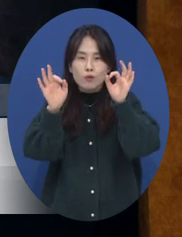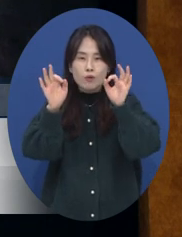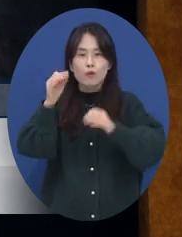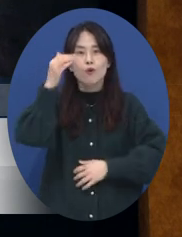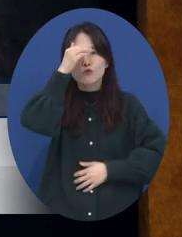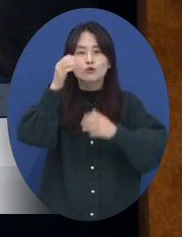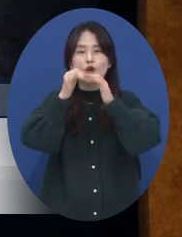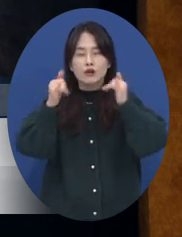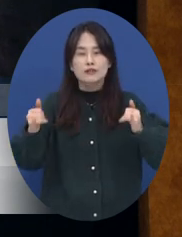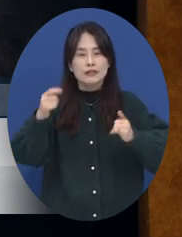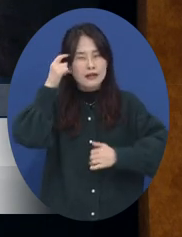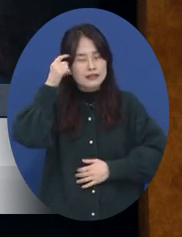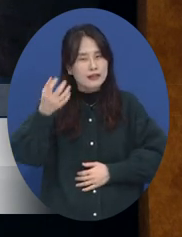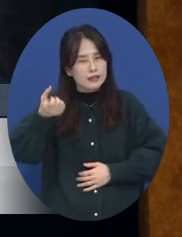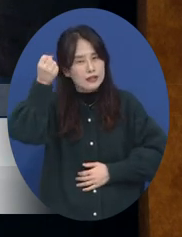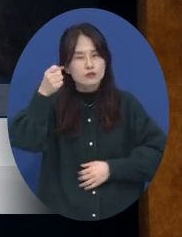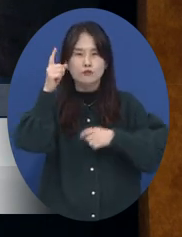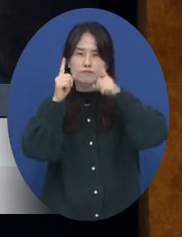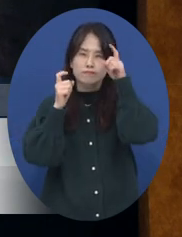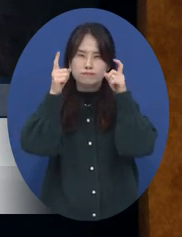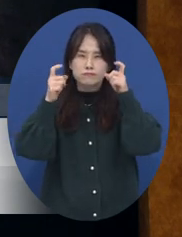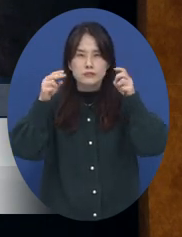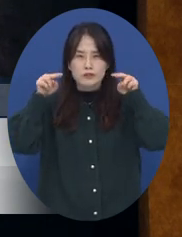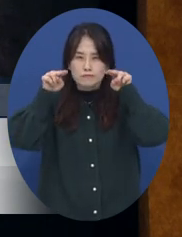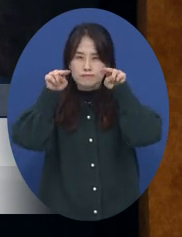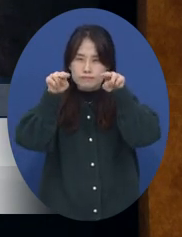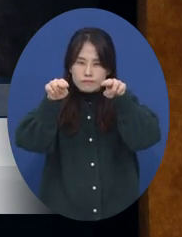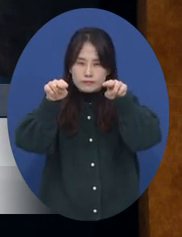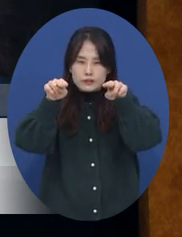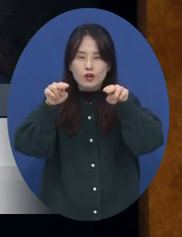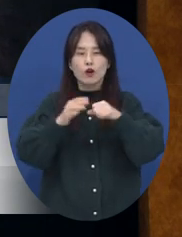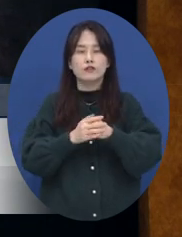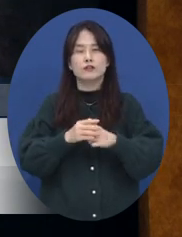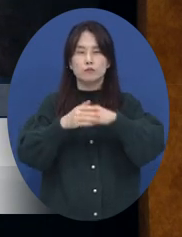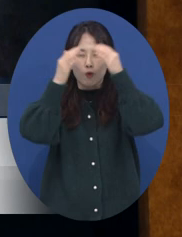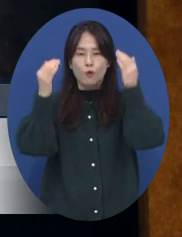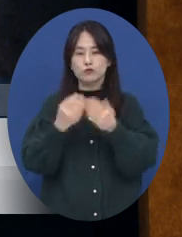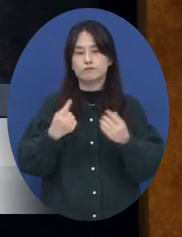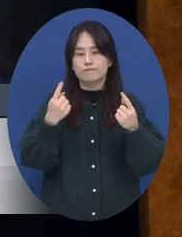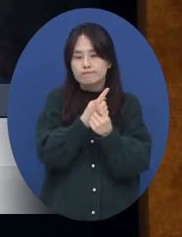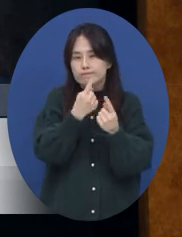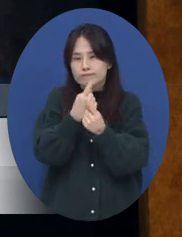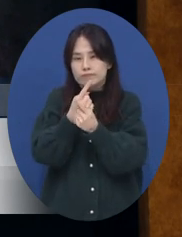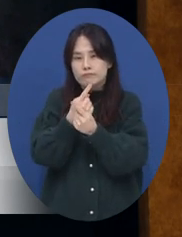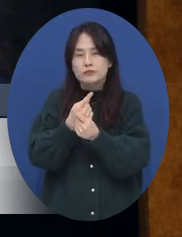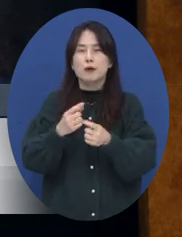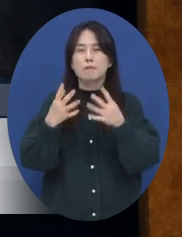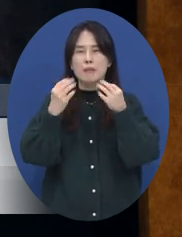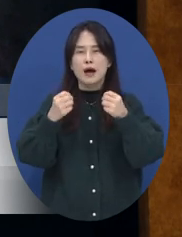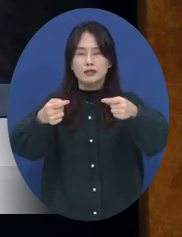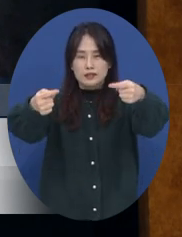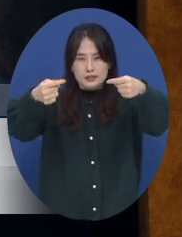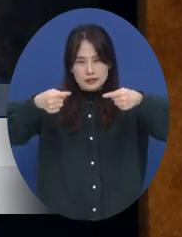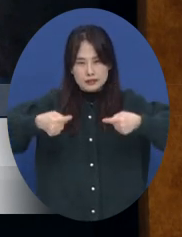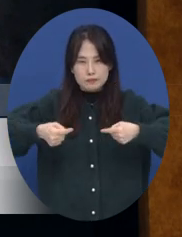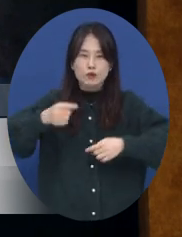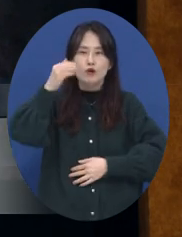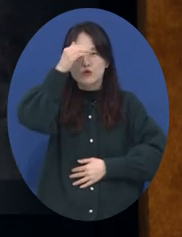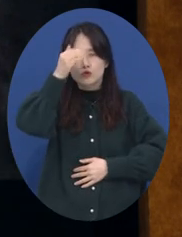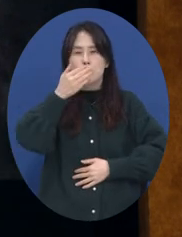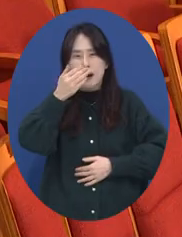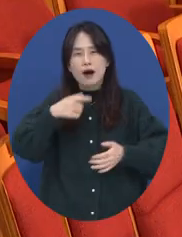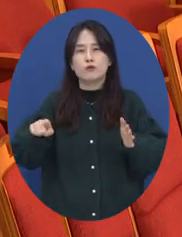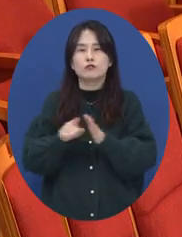관객이라 생각하고 또 표정, 시선 하나 다 이렇게 또 수정하면서 최대한 잘 보실 수 있게끔 저희가 또